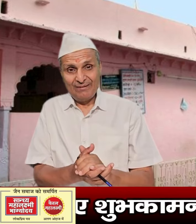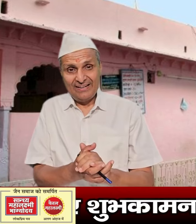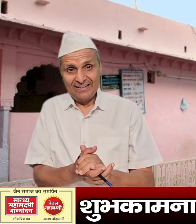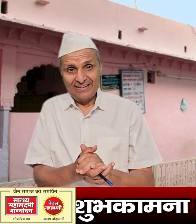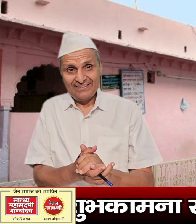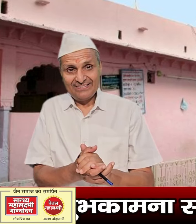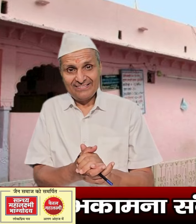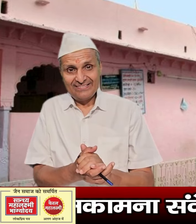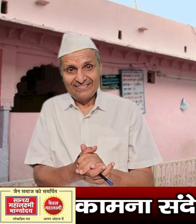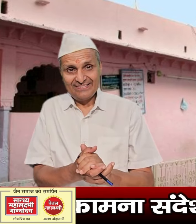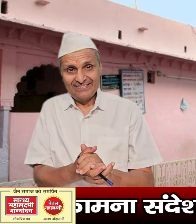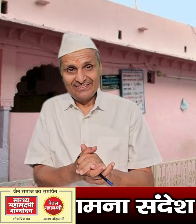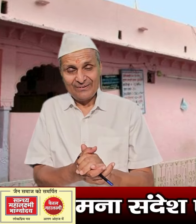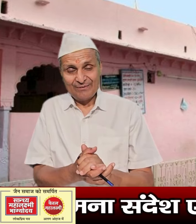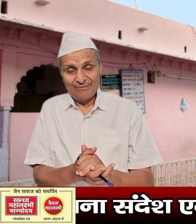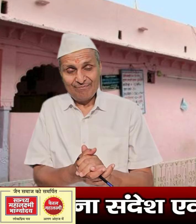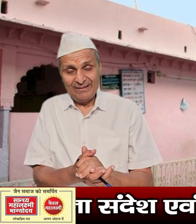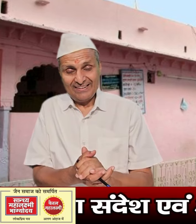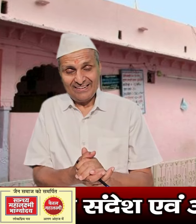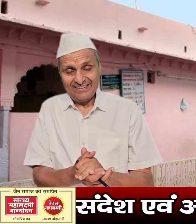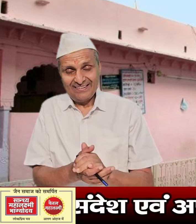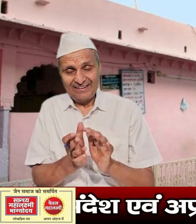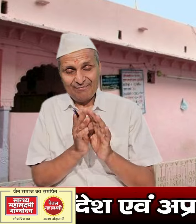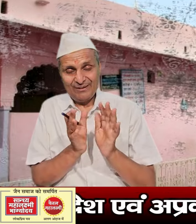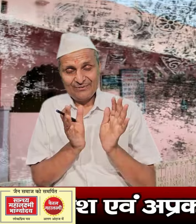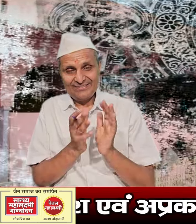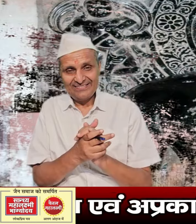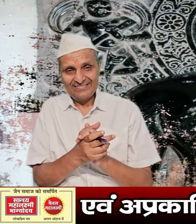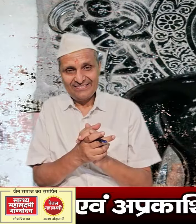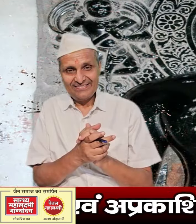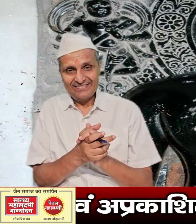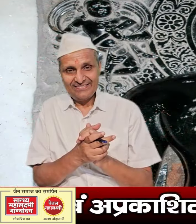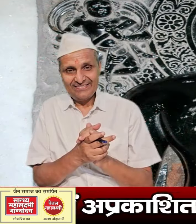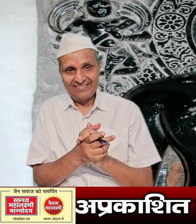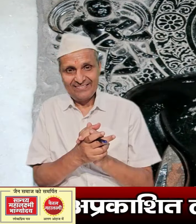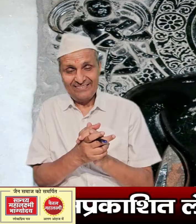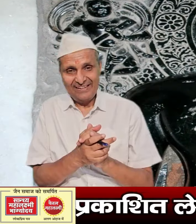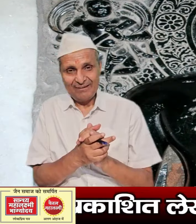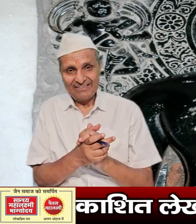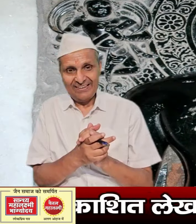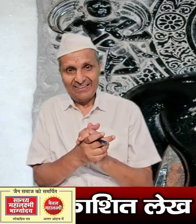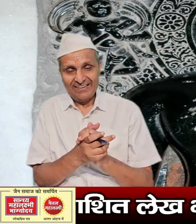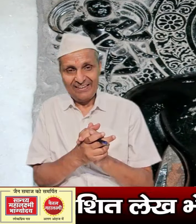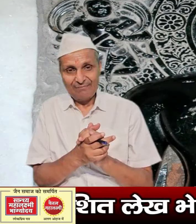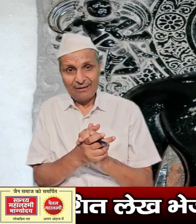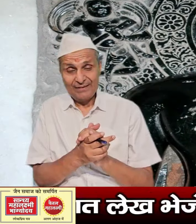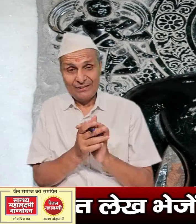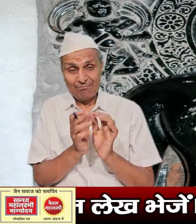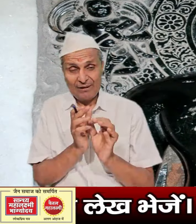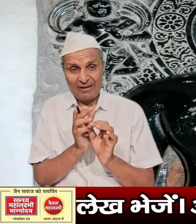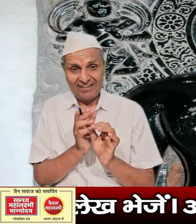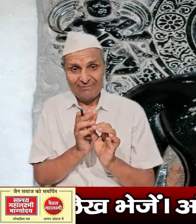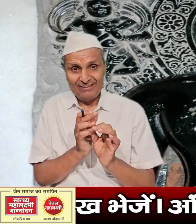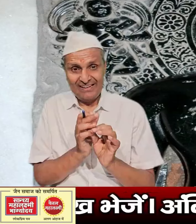मोती मिले और मिलकर ना मिले कुछ यही बात है कि यहां पर